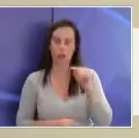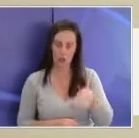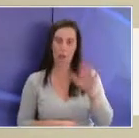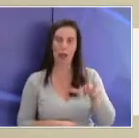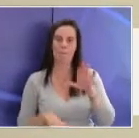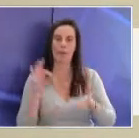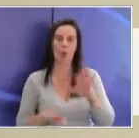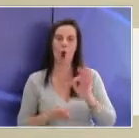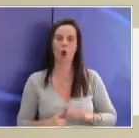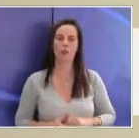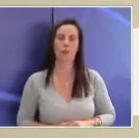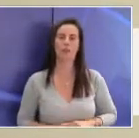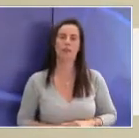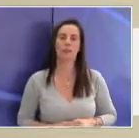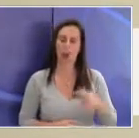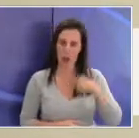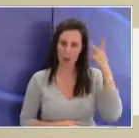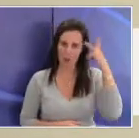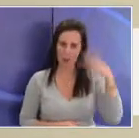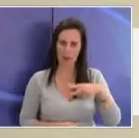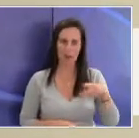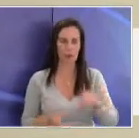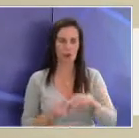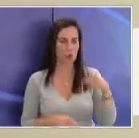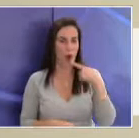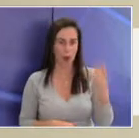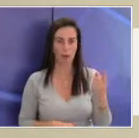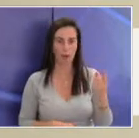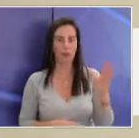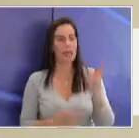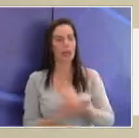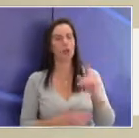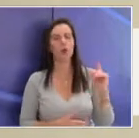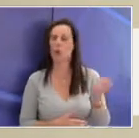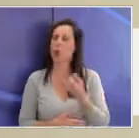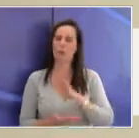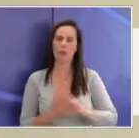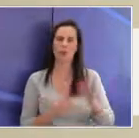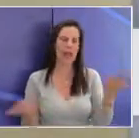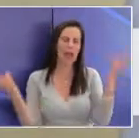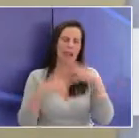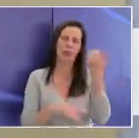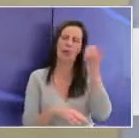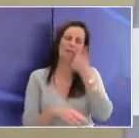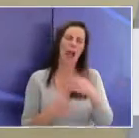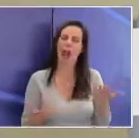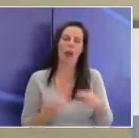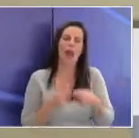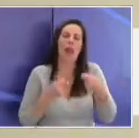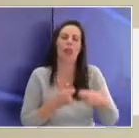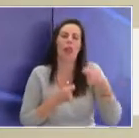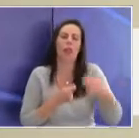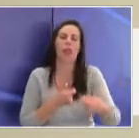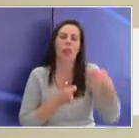גם יהיו הבחירות בסופו של דבר. אנחנו מבינים שכמו שאמר חבר הכנסת ביטן, החליטו כולם פשוט שאין הסכמה וחבל למשוך את זה